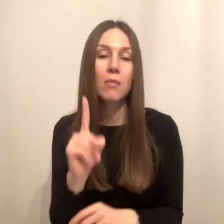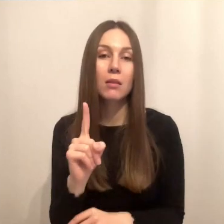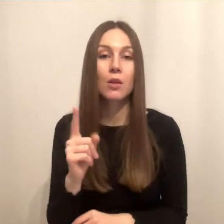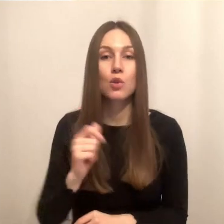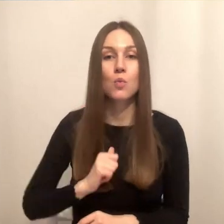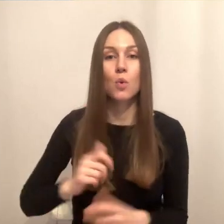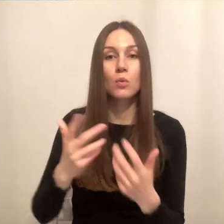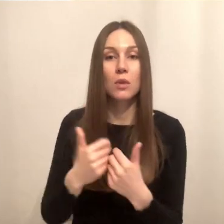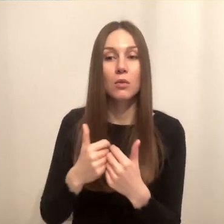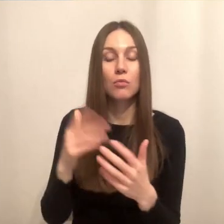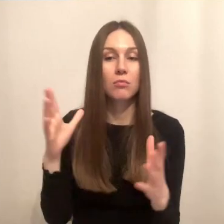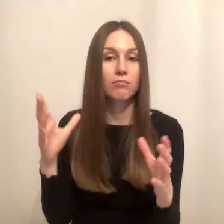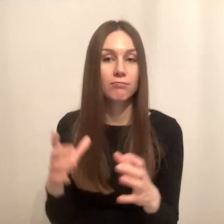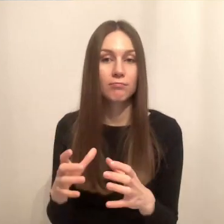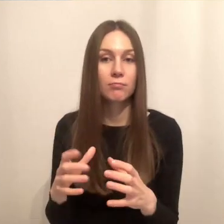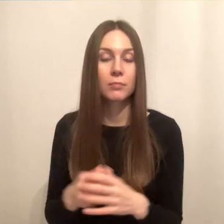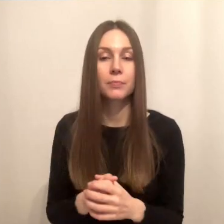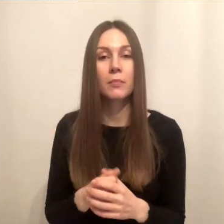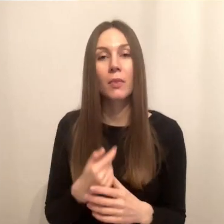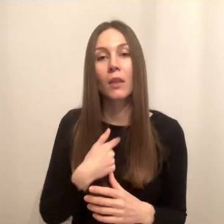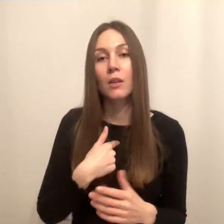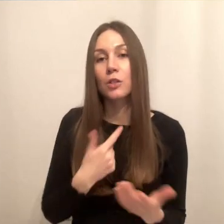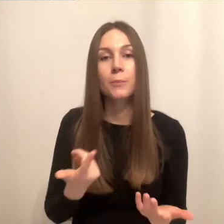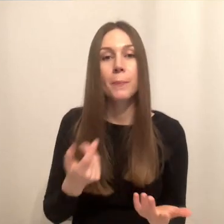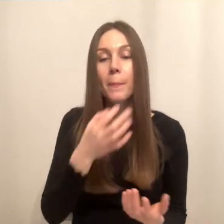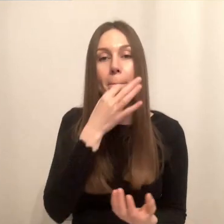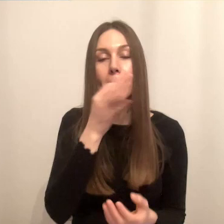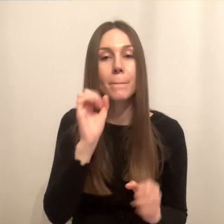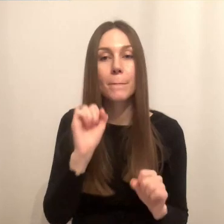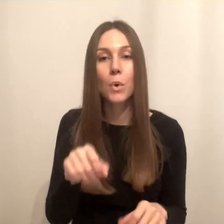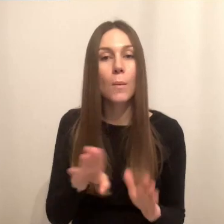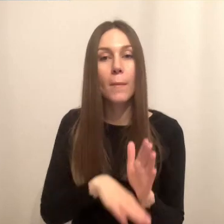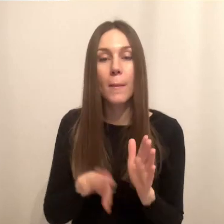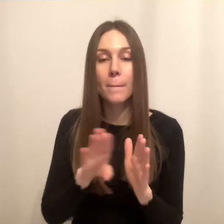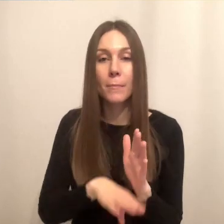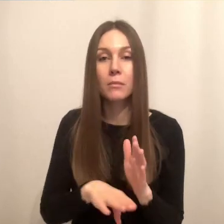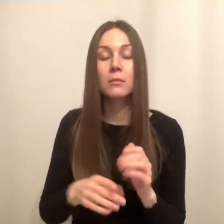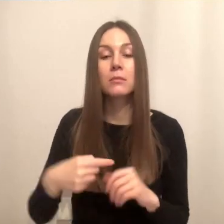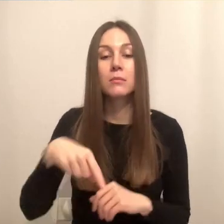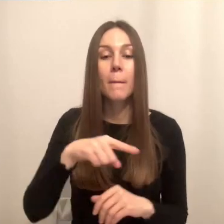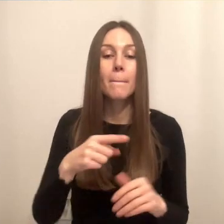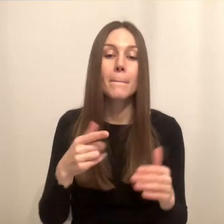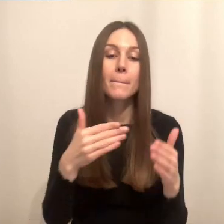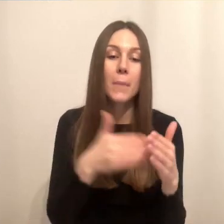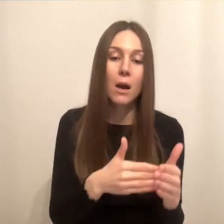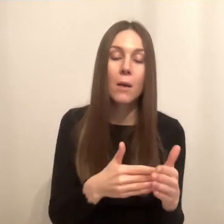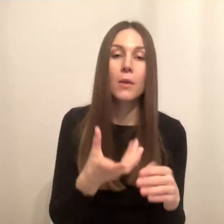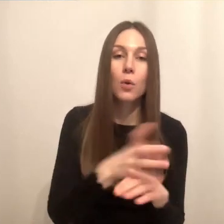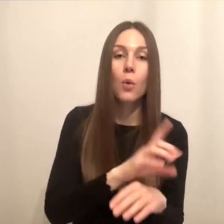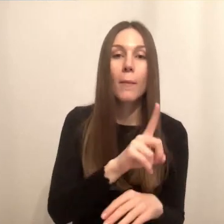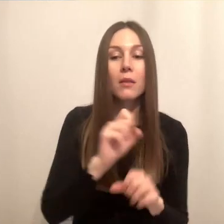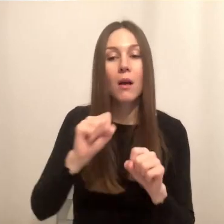mažėja. Aš aiškinu tą dalyką labai paprastai. Ir mes dauginam paramos, tačiau sudarome mažiau galimybių.